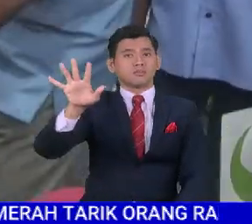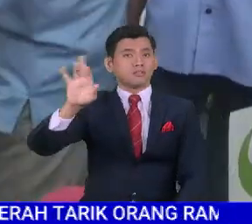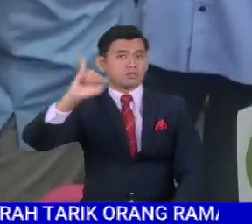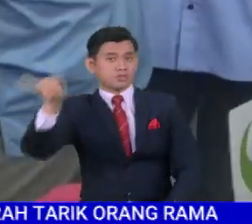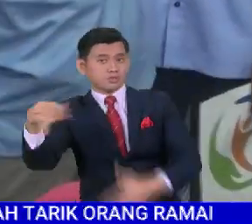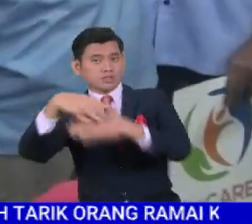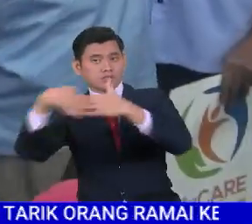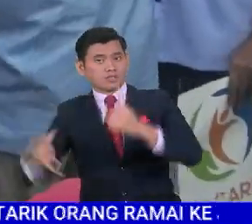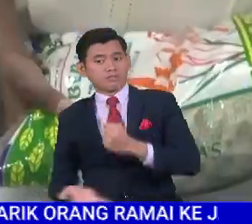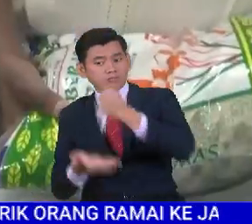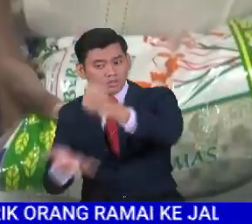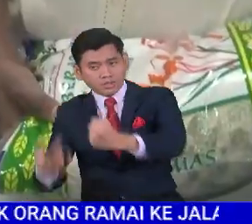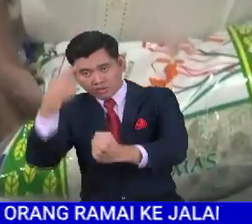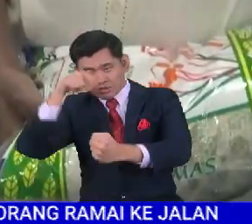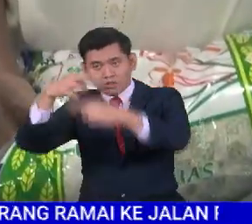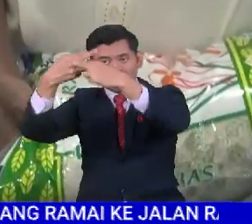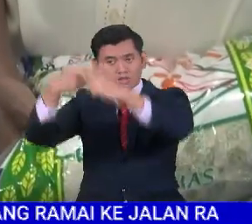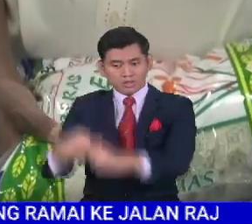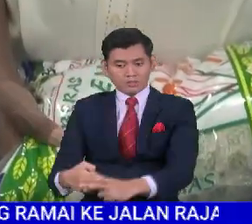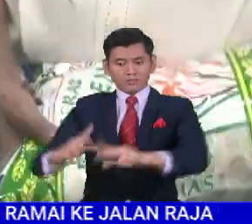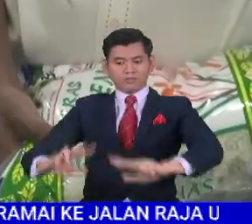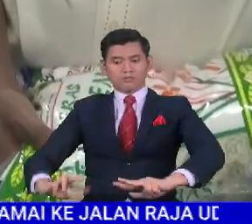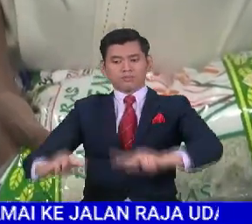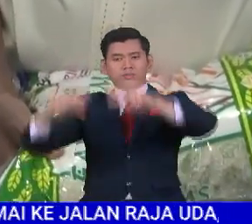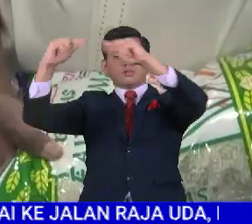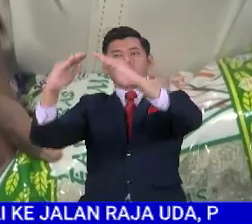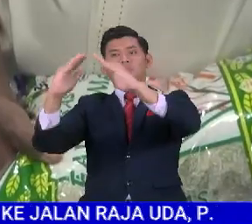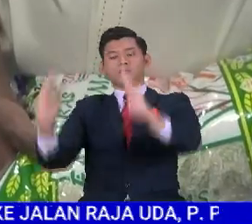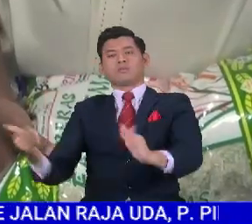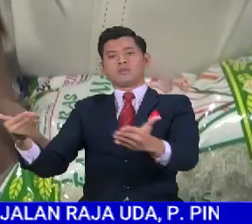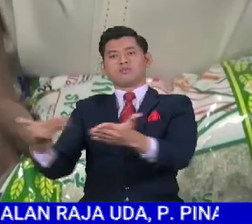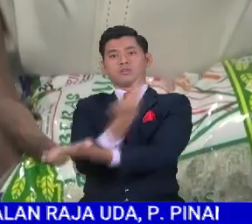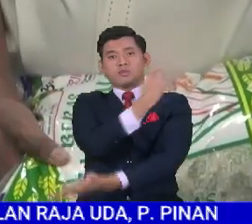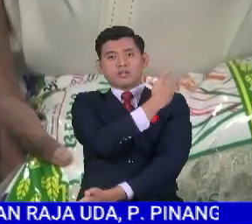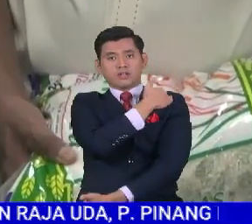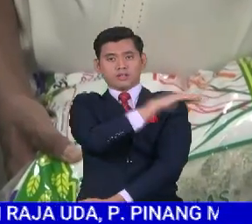diperuntukkan bagi membaik bule dan membina kediaman baharu ahli